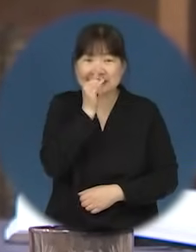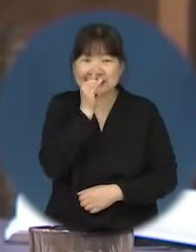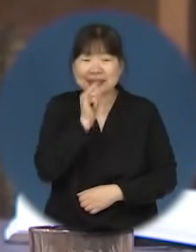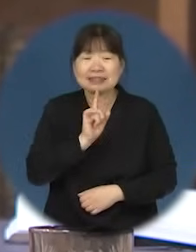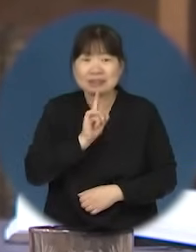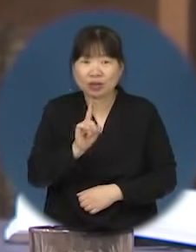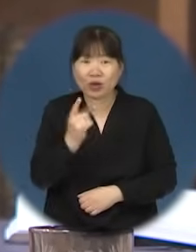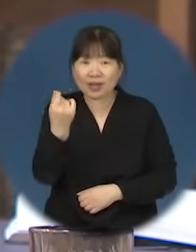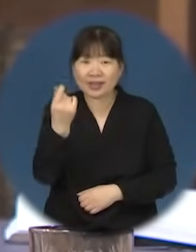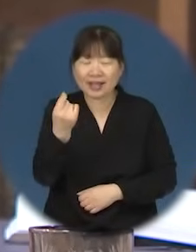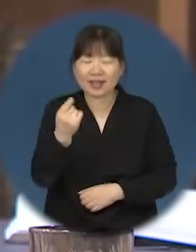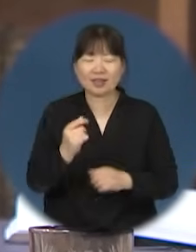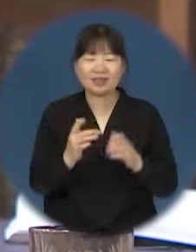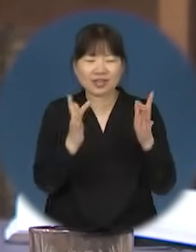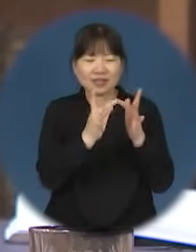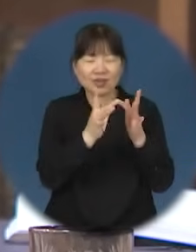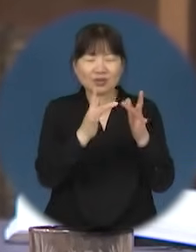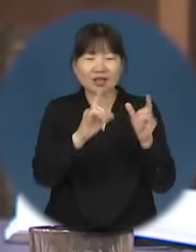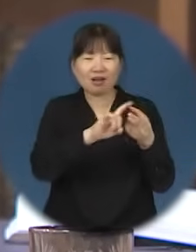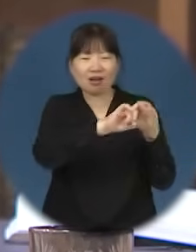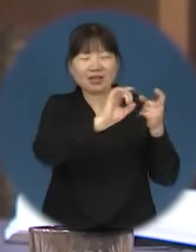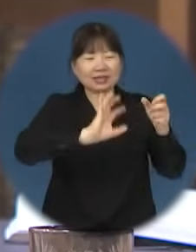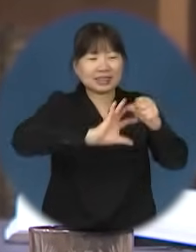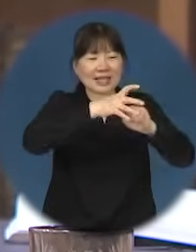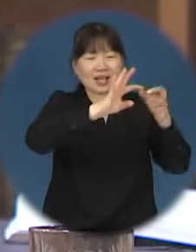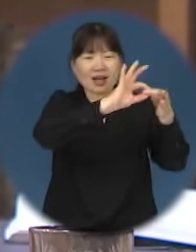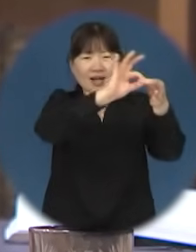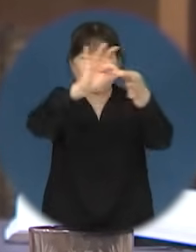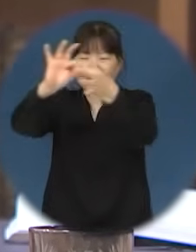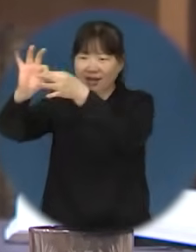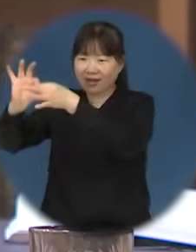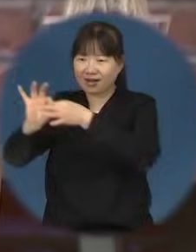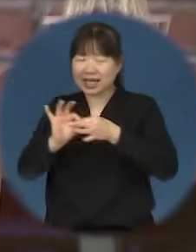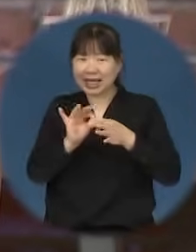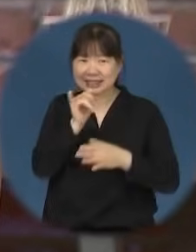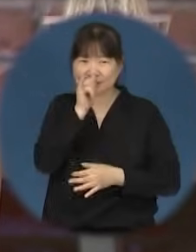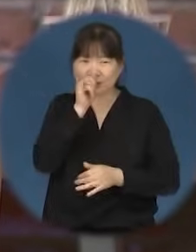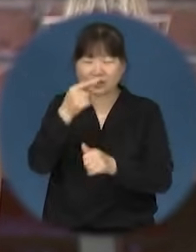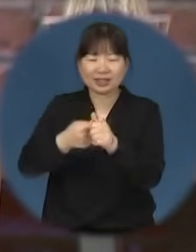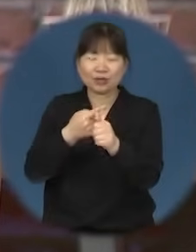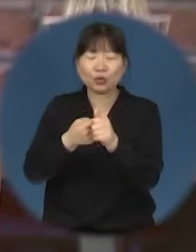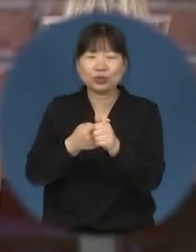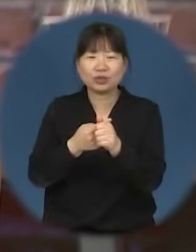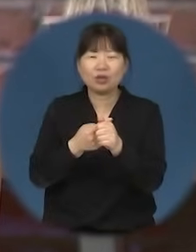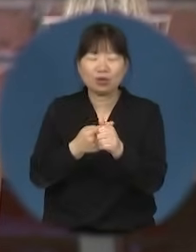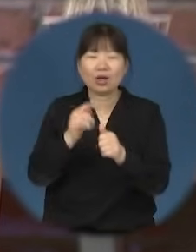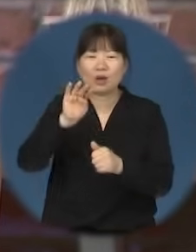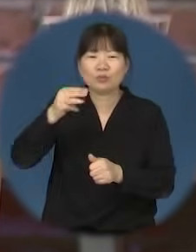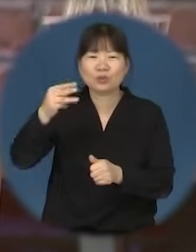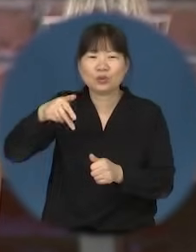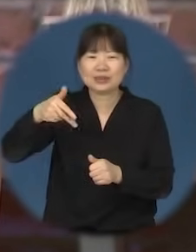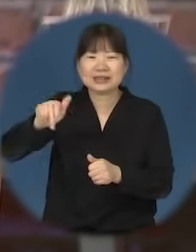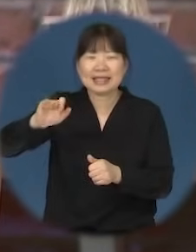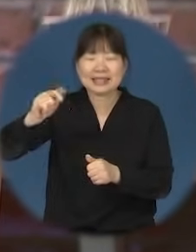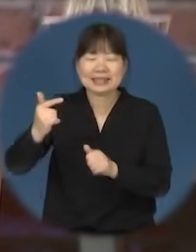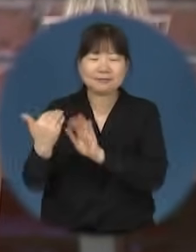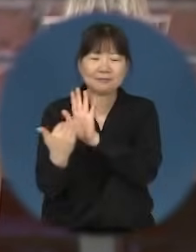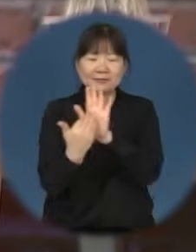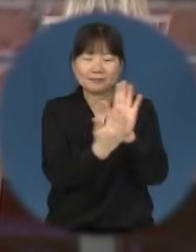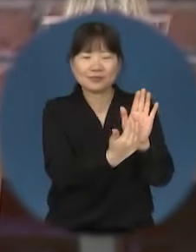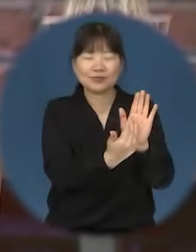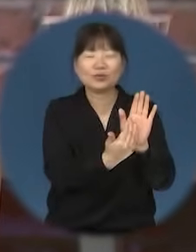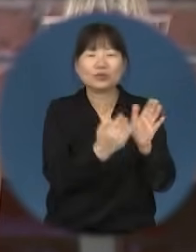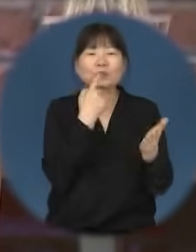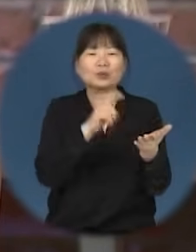세계가 연결돼 있다. 그러면 자동으로 가능한 게 블록체인이네요. 그렇죠. 근데 이제 거기에서 보통 클라우드랑 다른